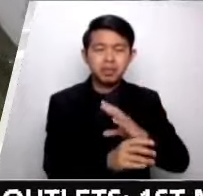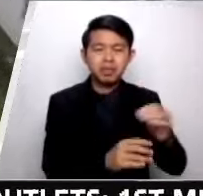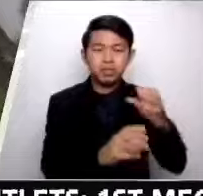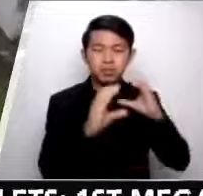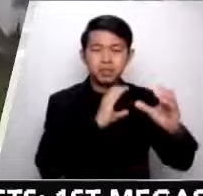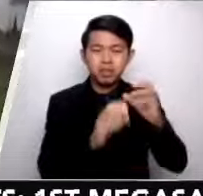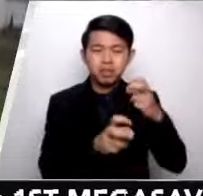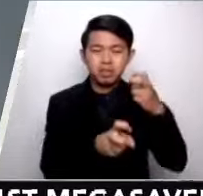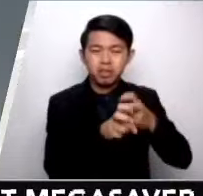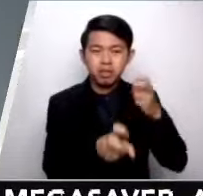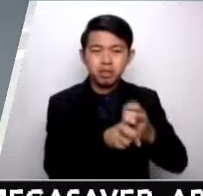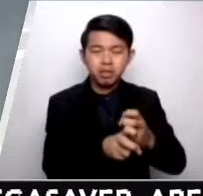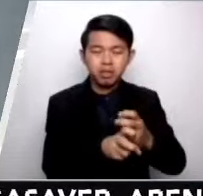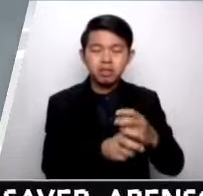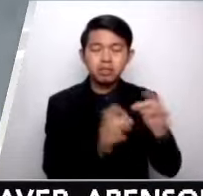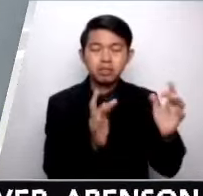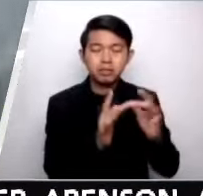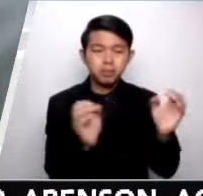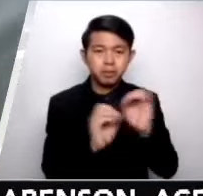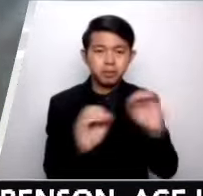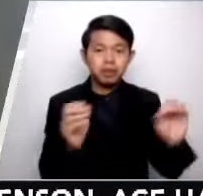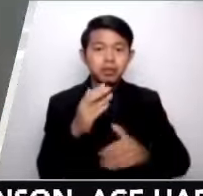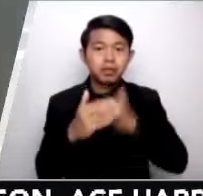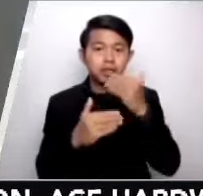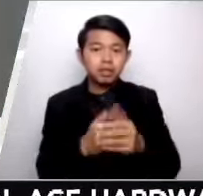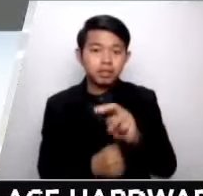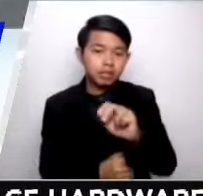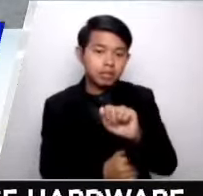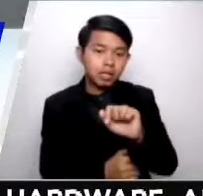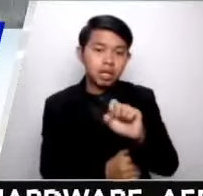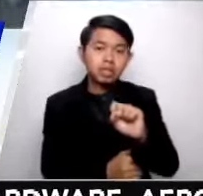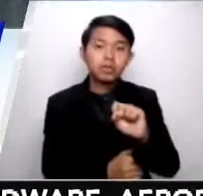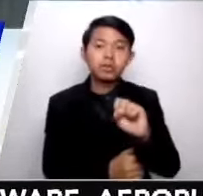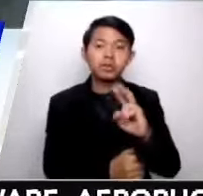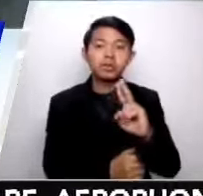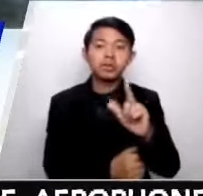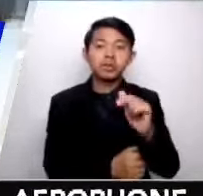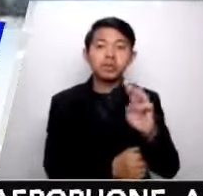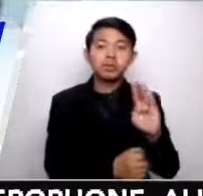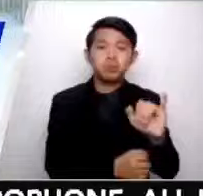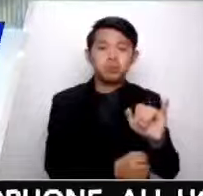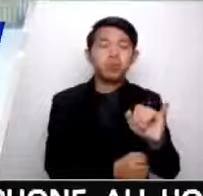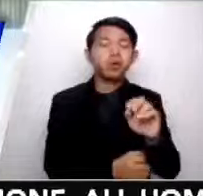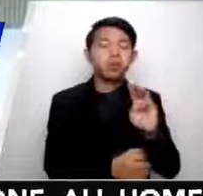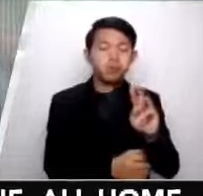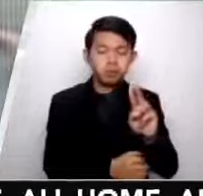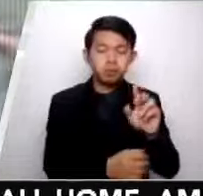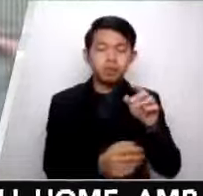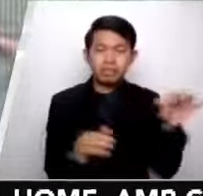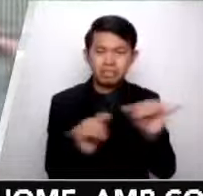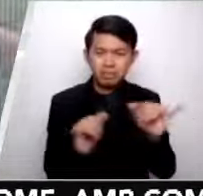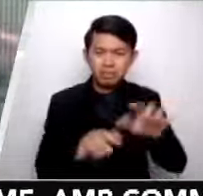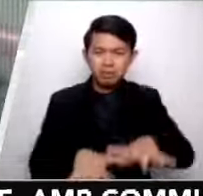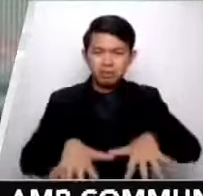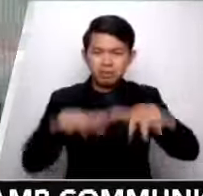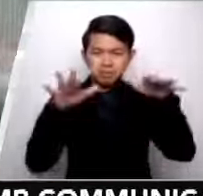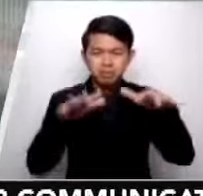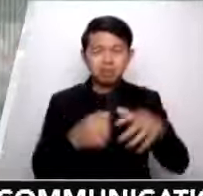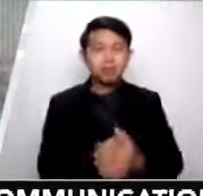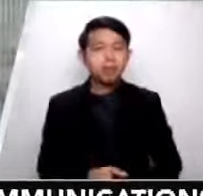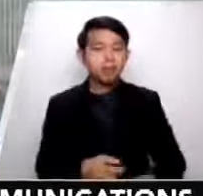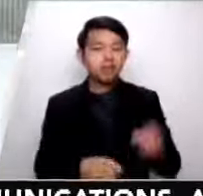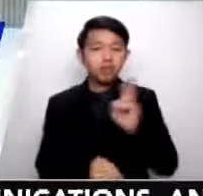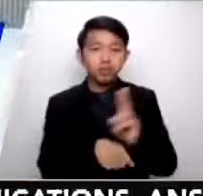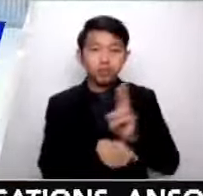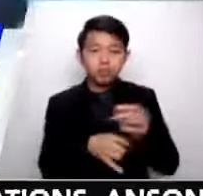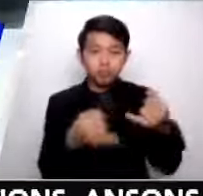kalsada sa Nasugbo. Bubong na lang din ang nakikita sa Lipa City. Gamit ang lubid, sinagip mula sa hanggang bewang na baha ang